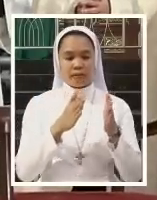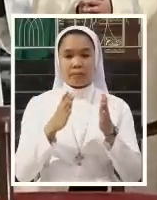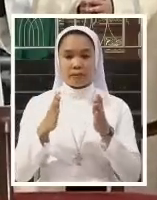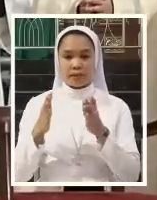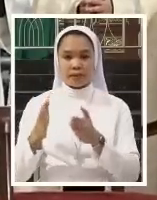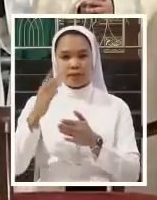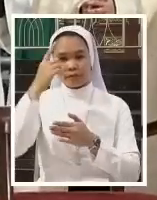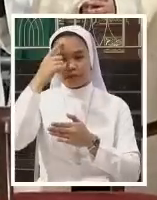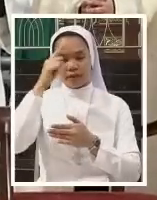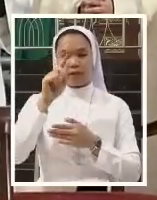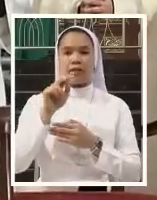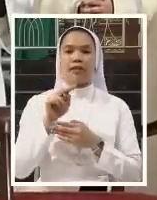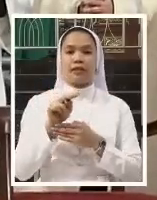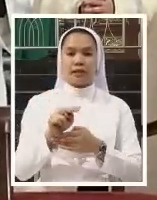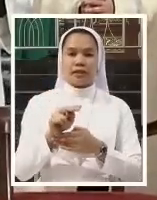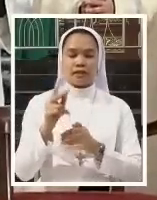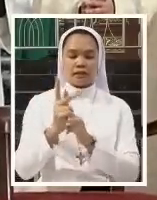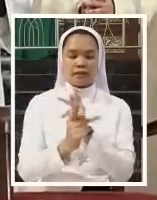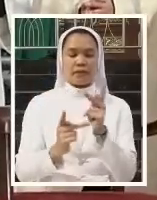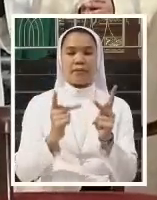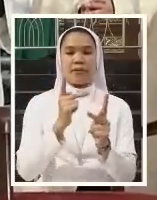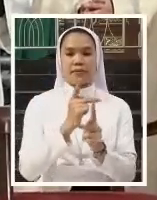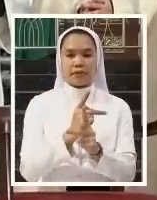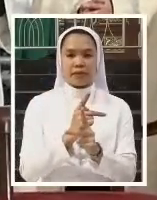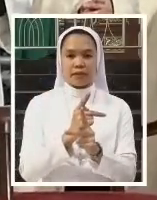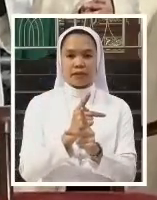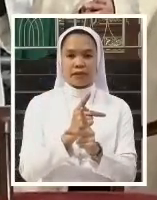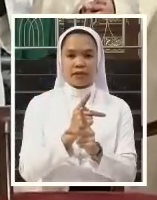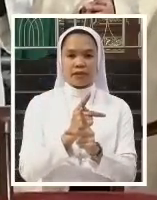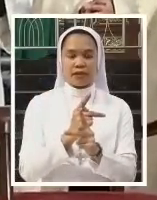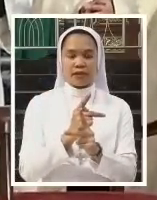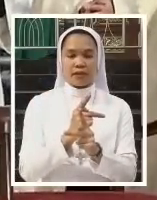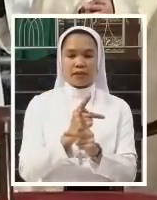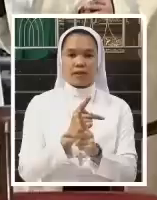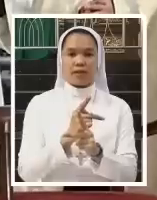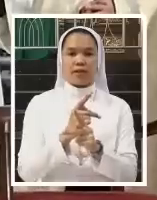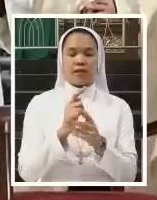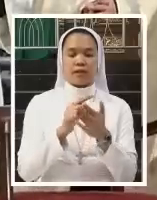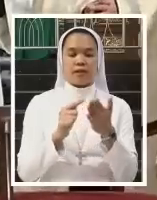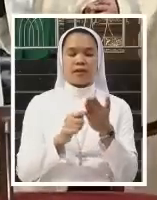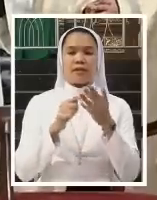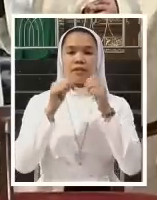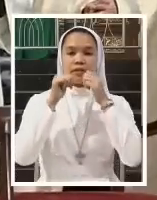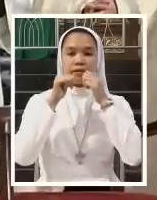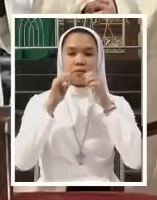sa mga kaipuhan ning tao. Ang sa imong bendisyon